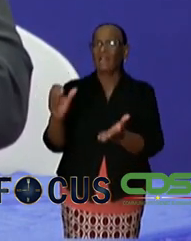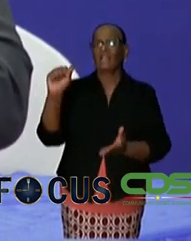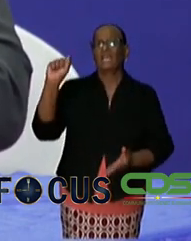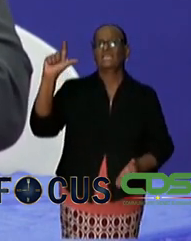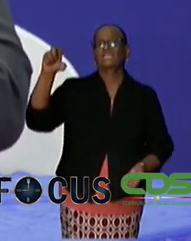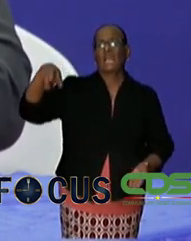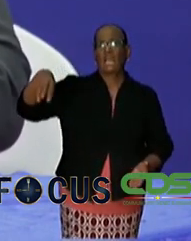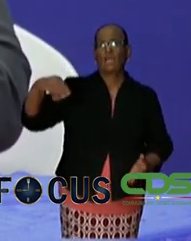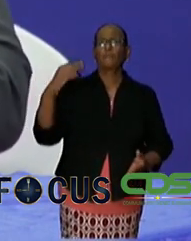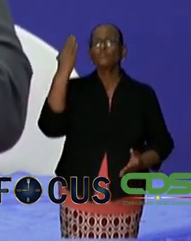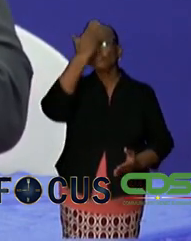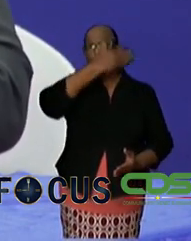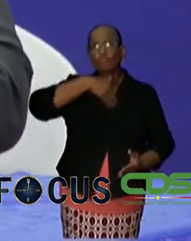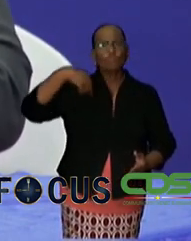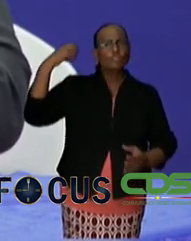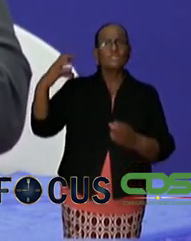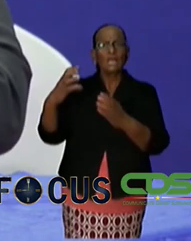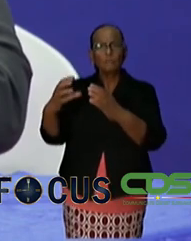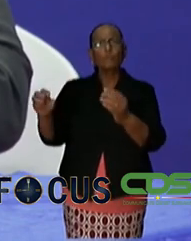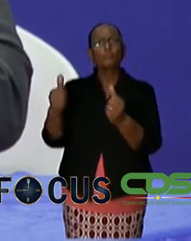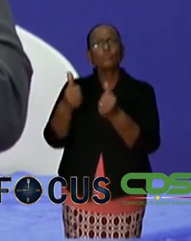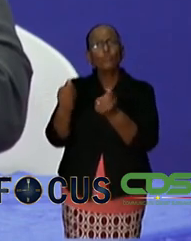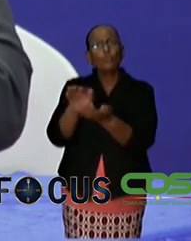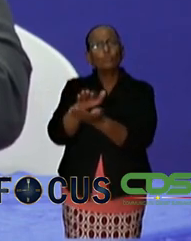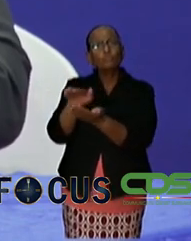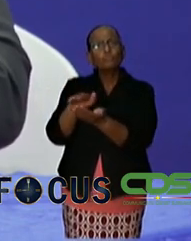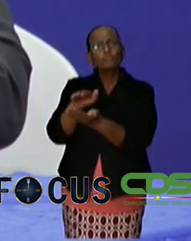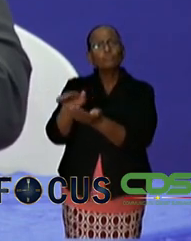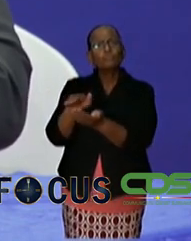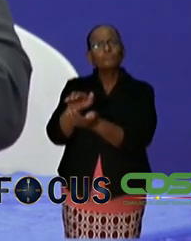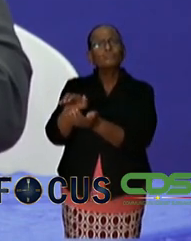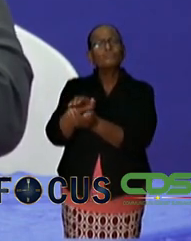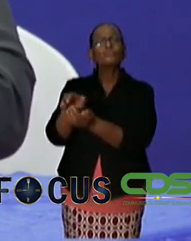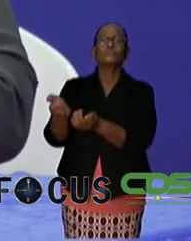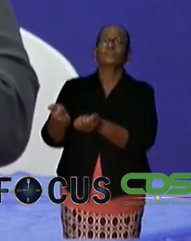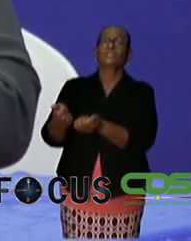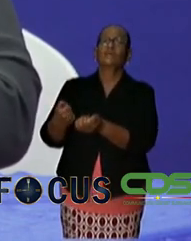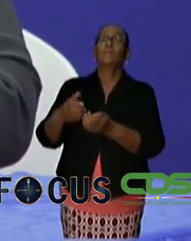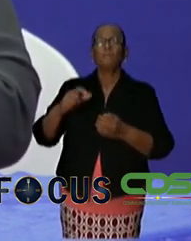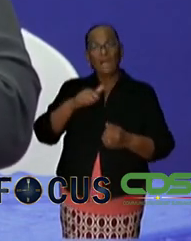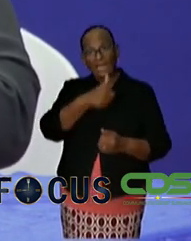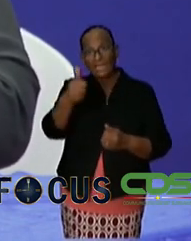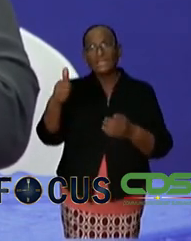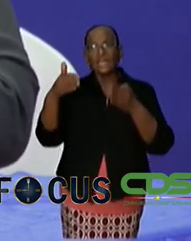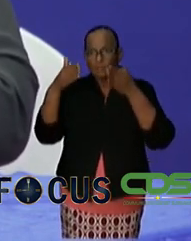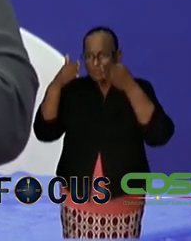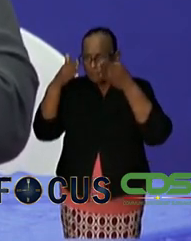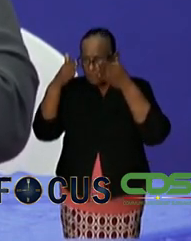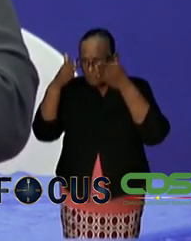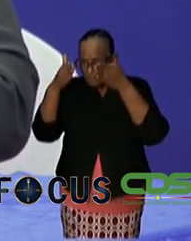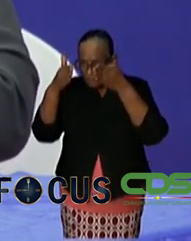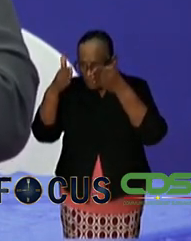We zouden dit bedrijf moeten koesteren. Maar dan moeten wel alle nieuws in één richting zijn.